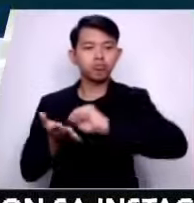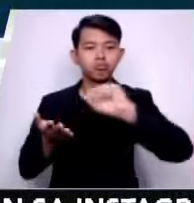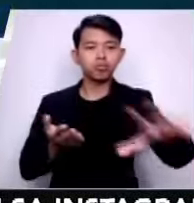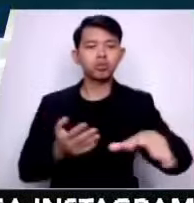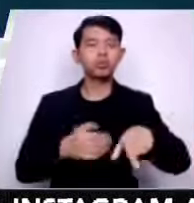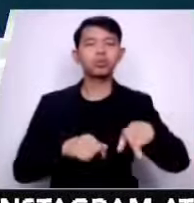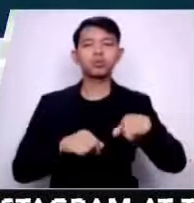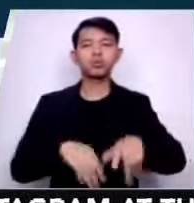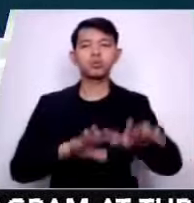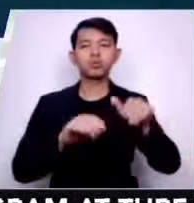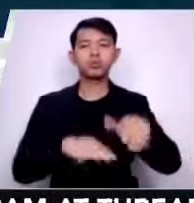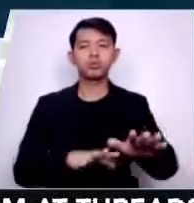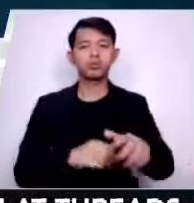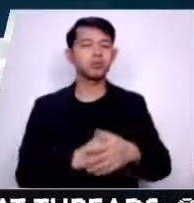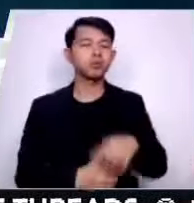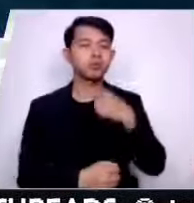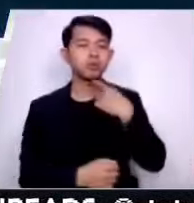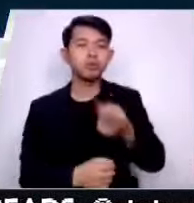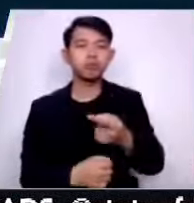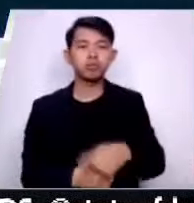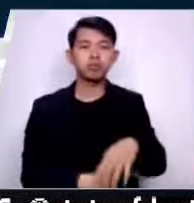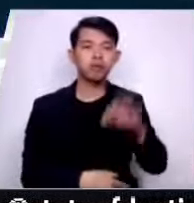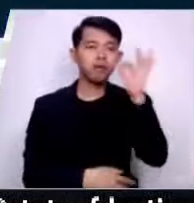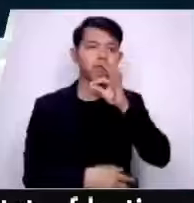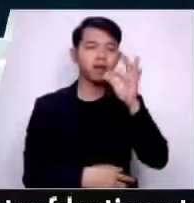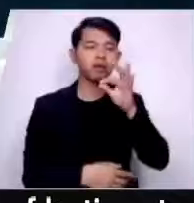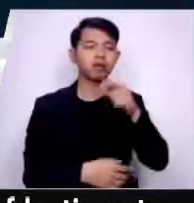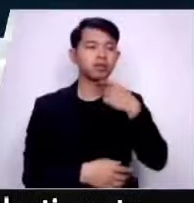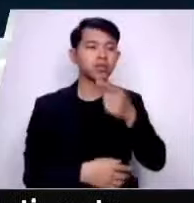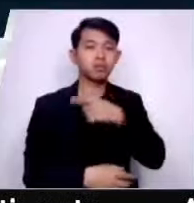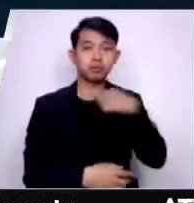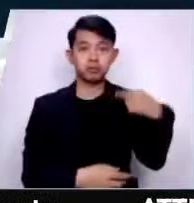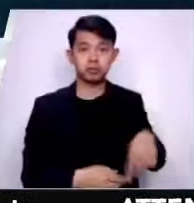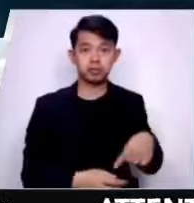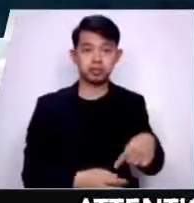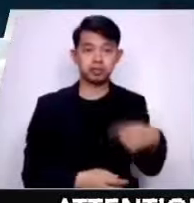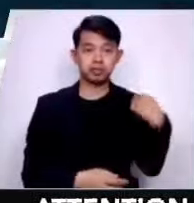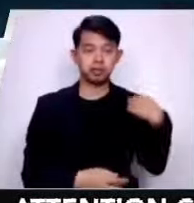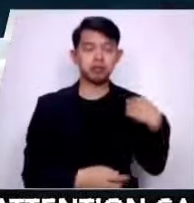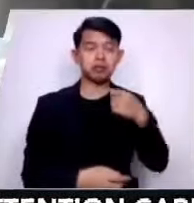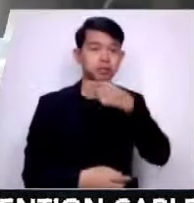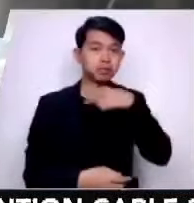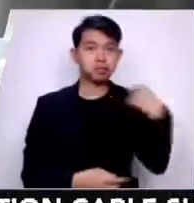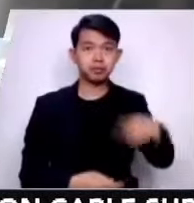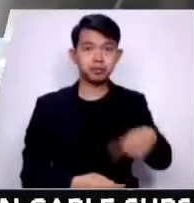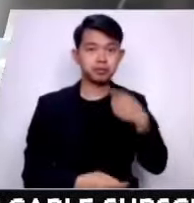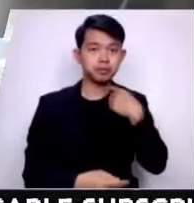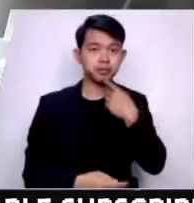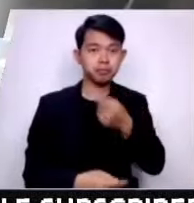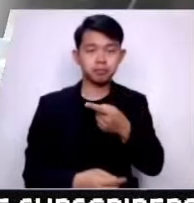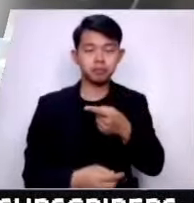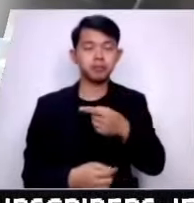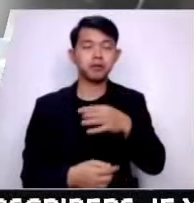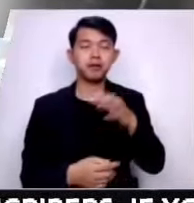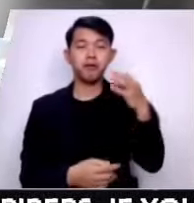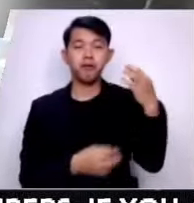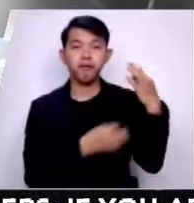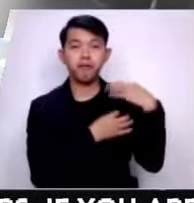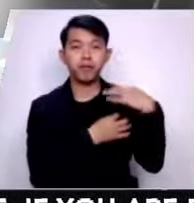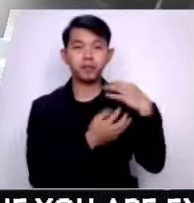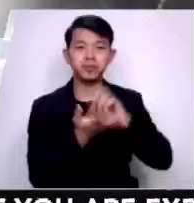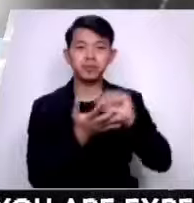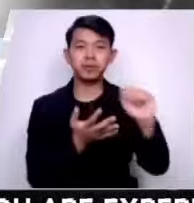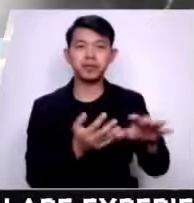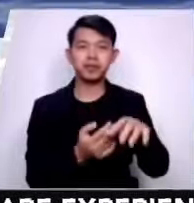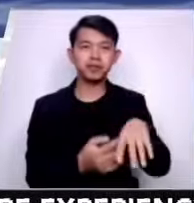Taliwas daw yan sa ikinakalat na video ng China na Pilipinas ang nagkakalat sa dagat. Na-recover ng AFP ang ilang food